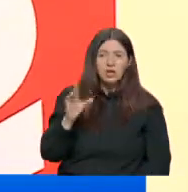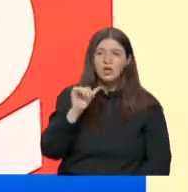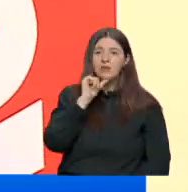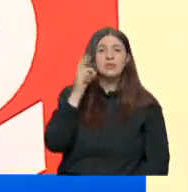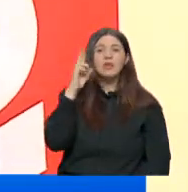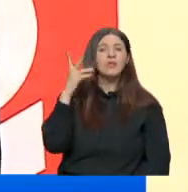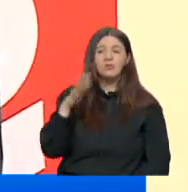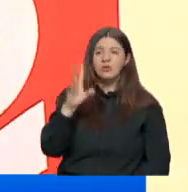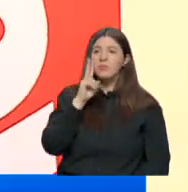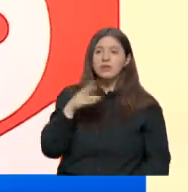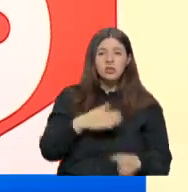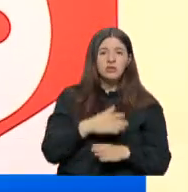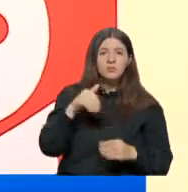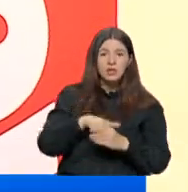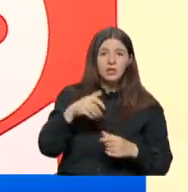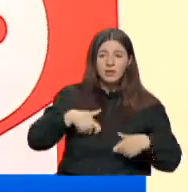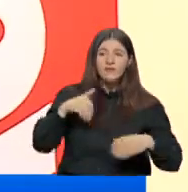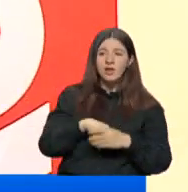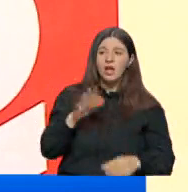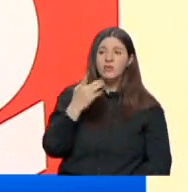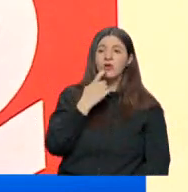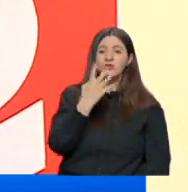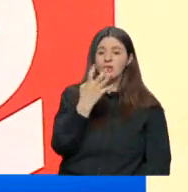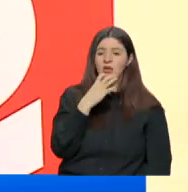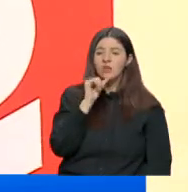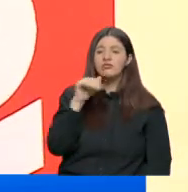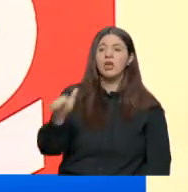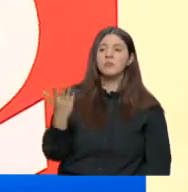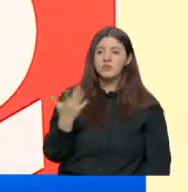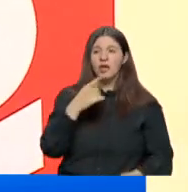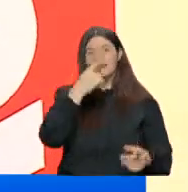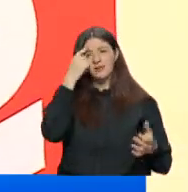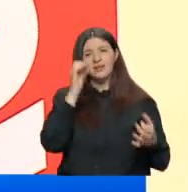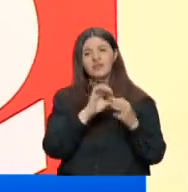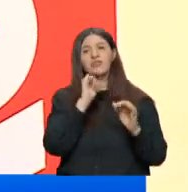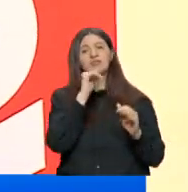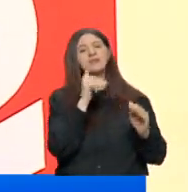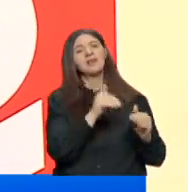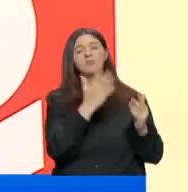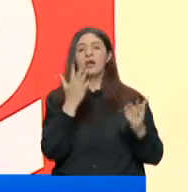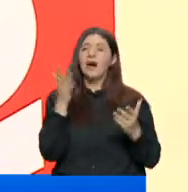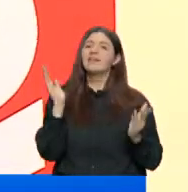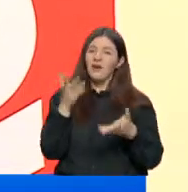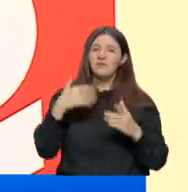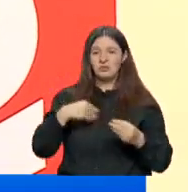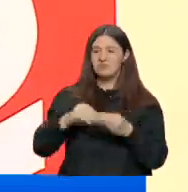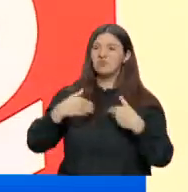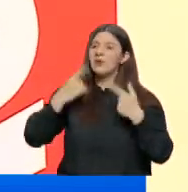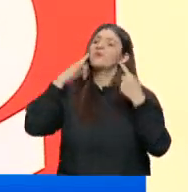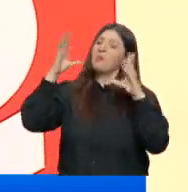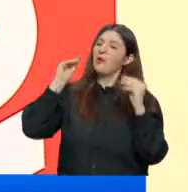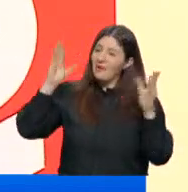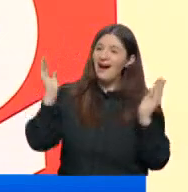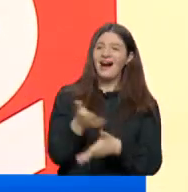kimse tanımıyordu. Sonra baktık gerçekten milletvekili ama herhalde 4 yıldır hiç gelmemiş yani. Denk ilk gelmemişsiniz. Ya, hani öyle olsun, suç bizde olsun, görmemiş